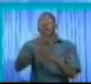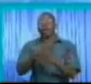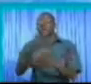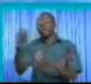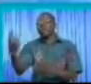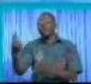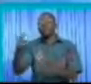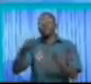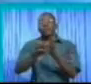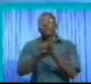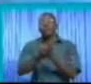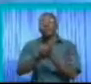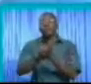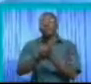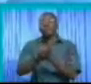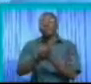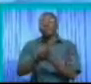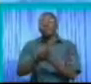instants.